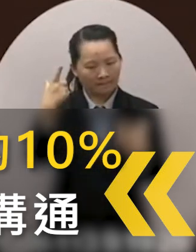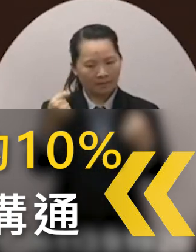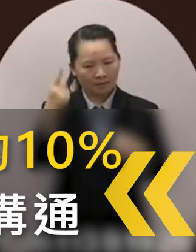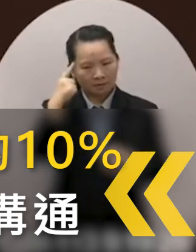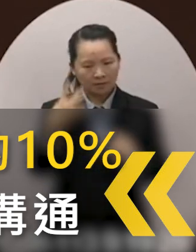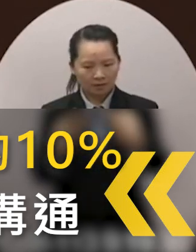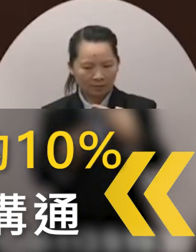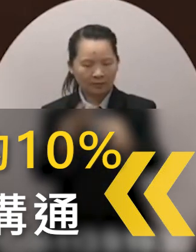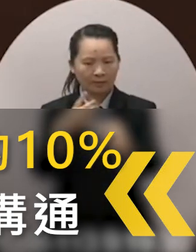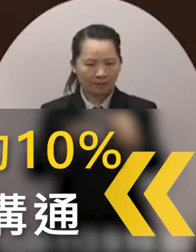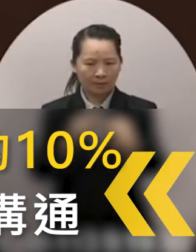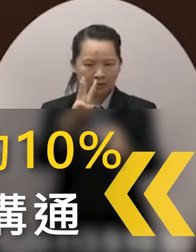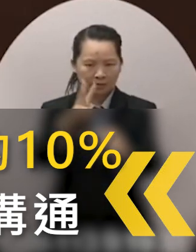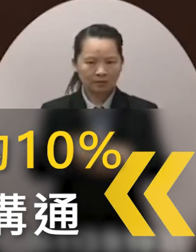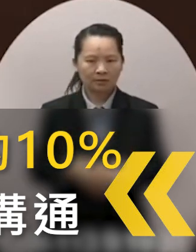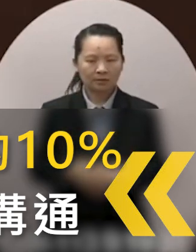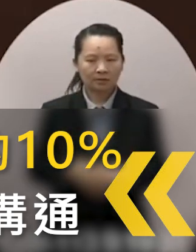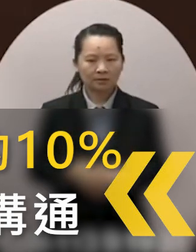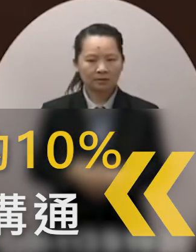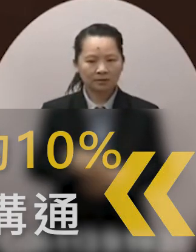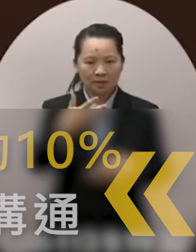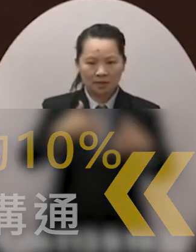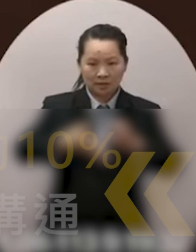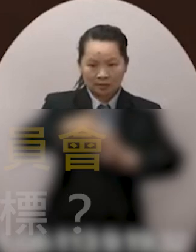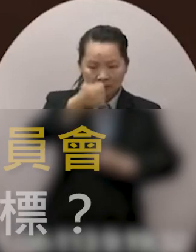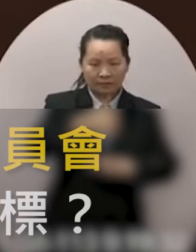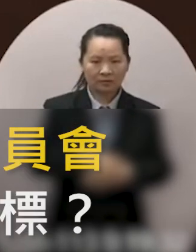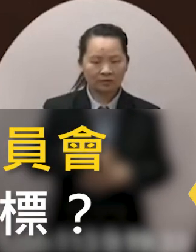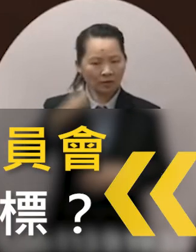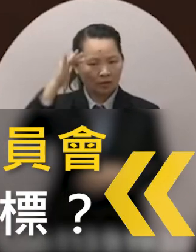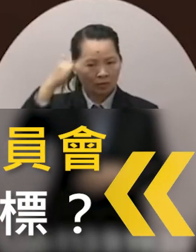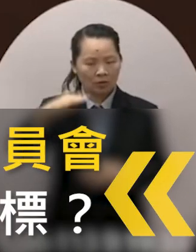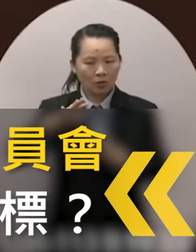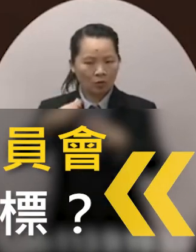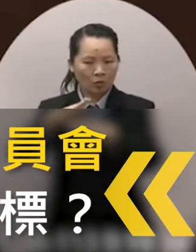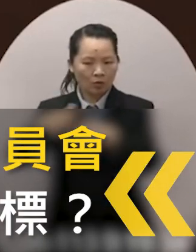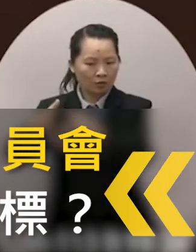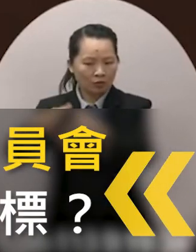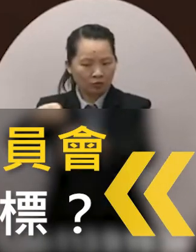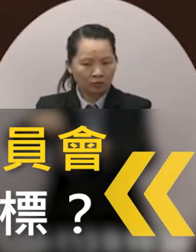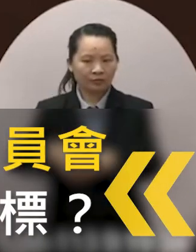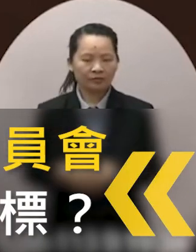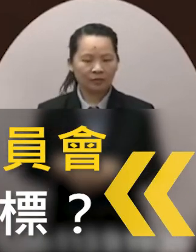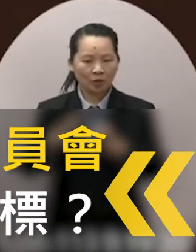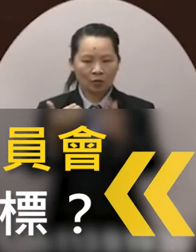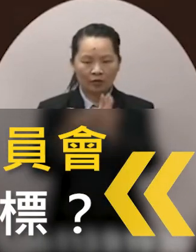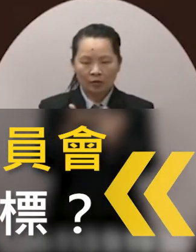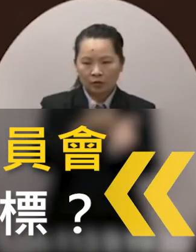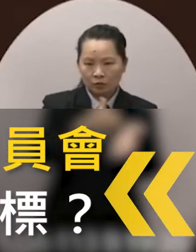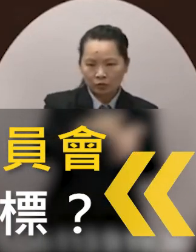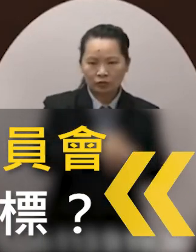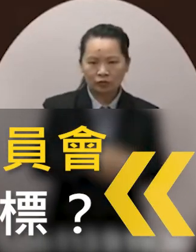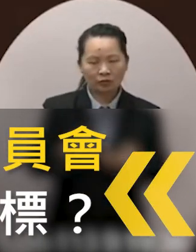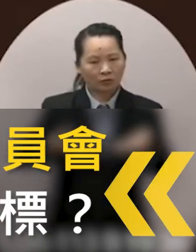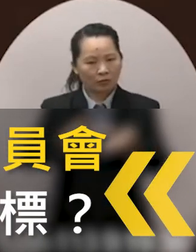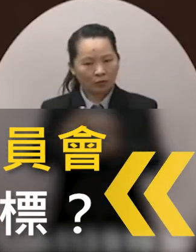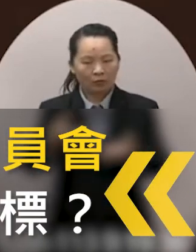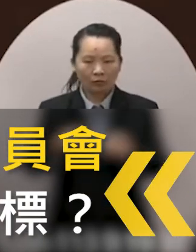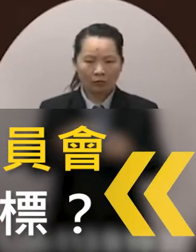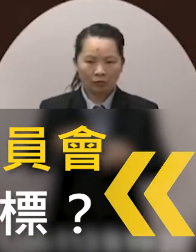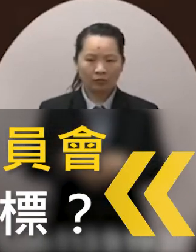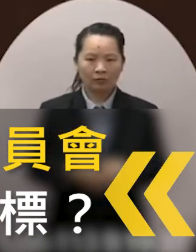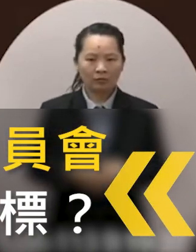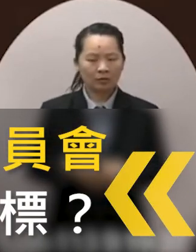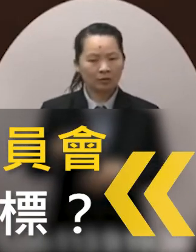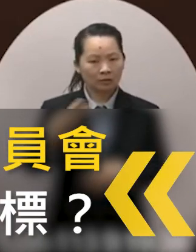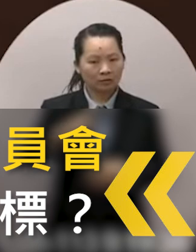3%， 请问赖政府要如何与川普总统的国安团队针对国防预算进行沟通？还是